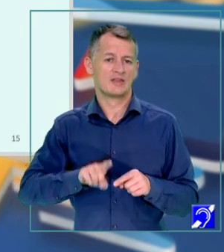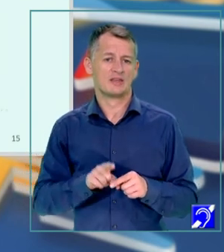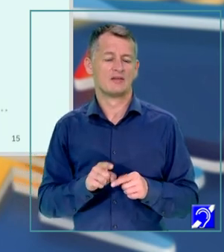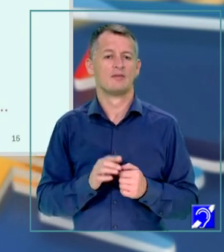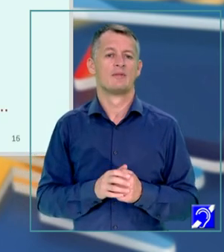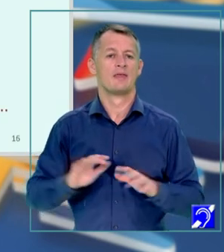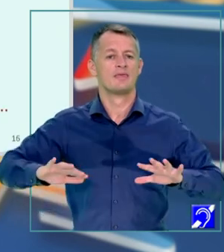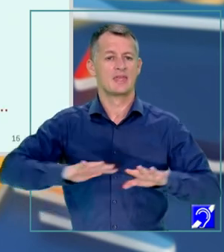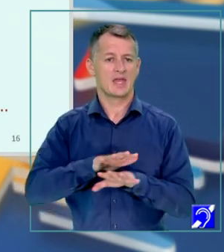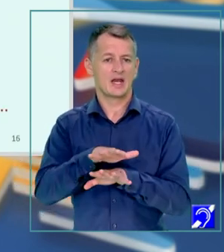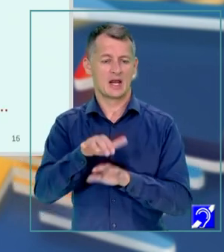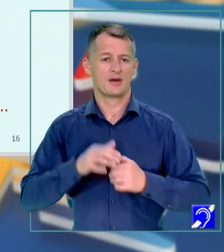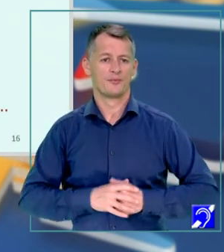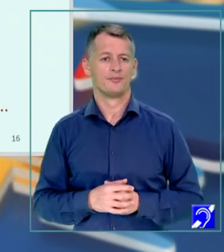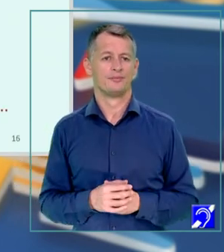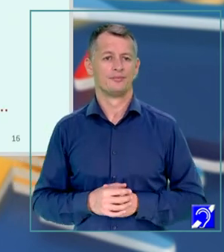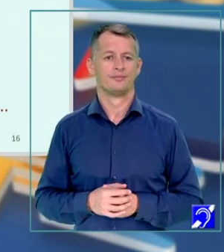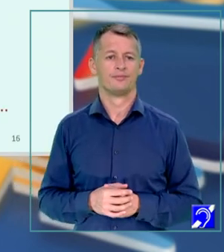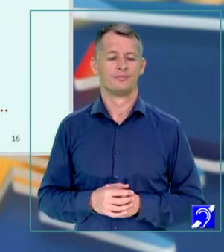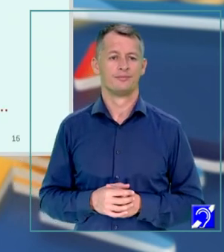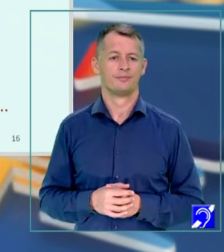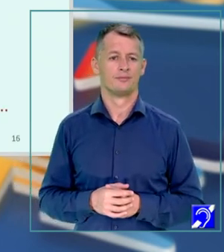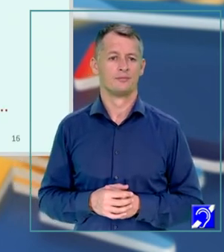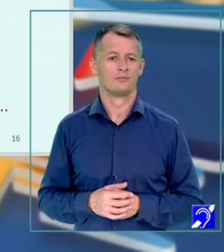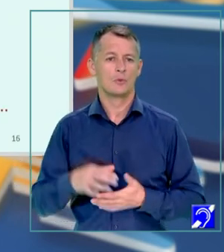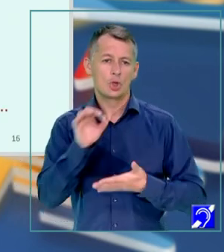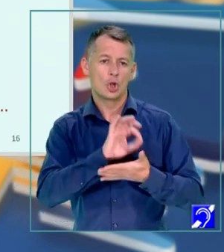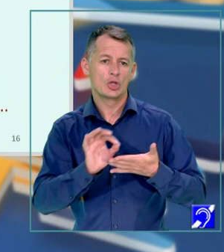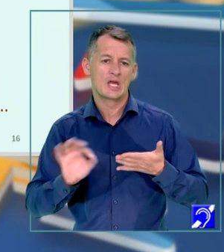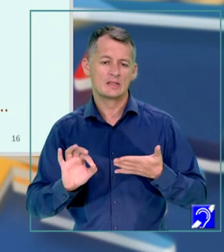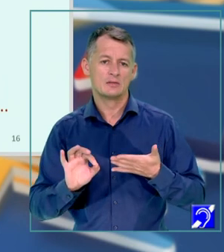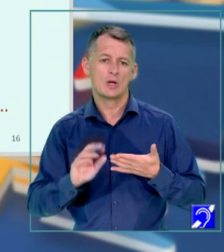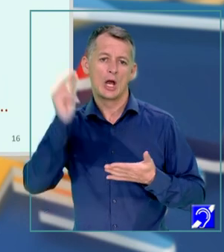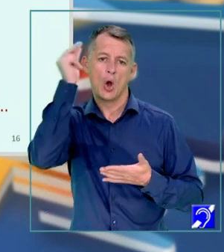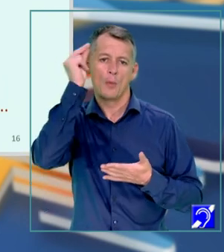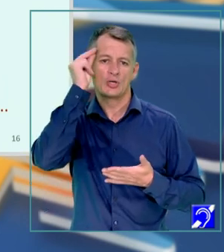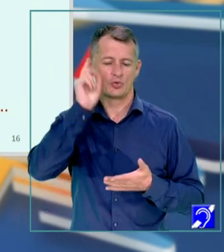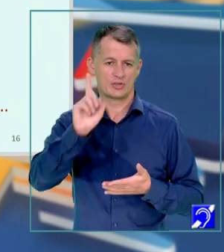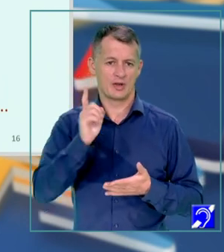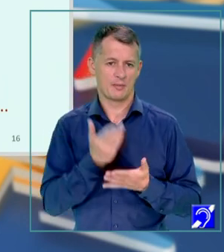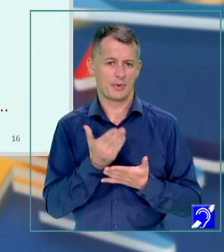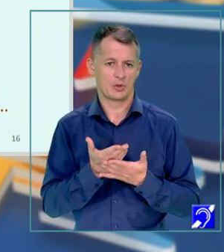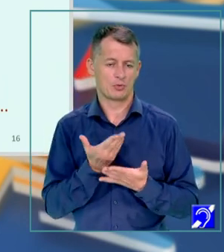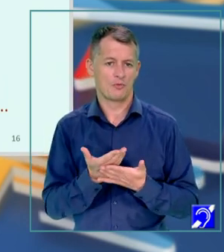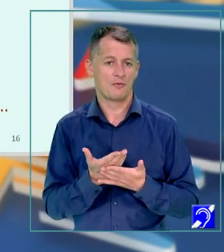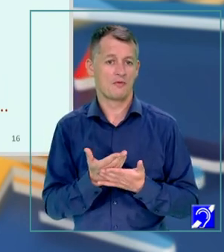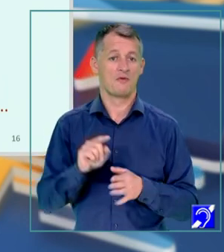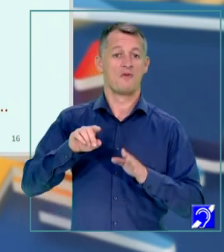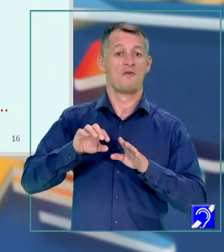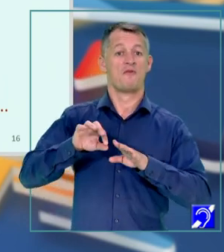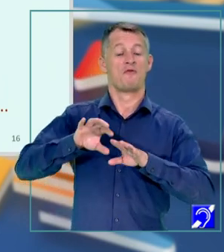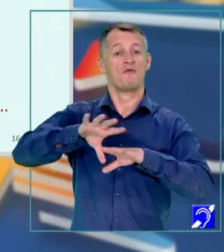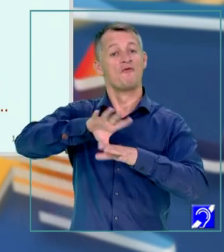uneori notația Standard pentru familie de primitiv a a unei